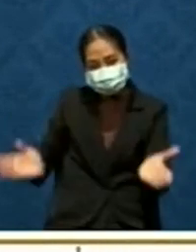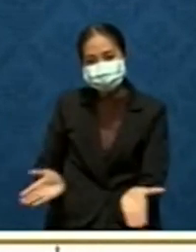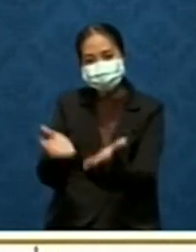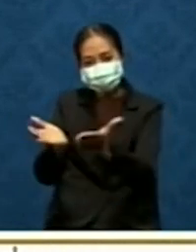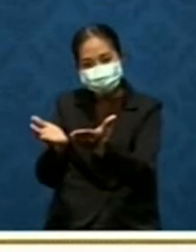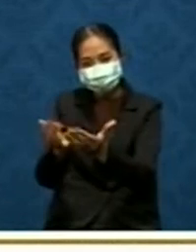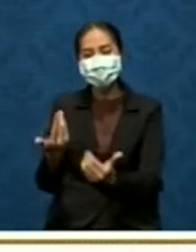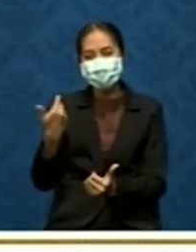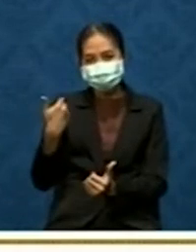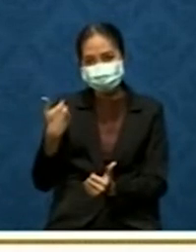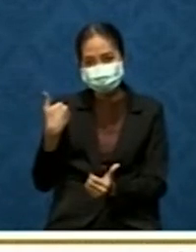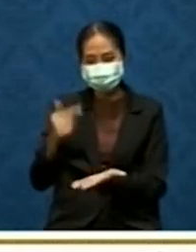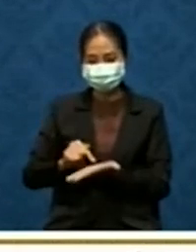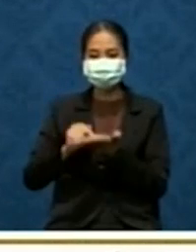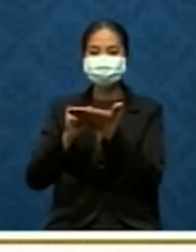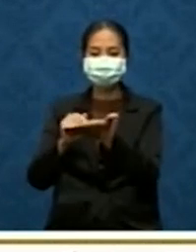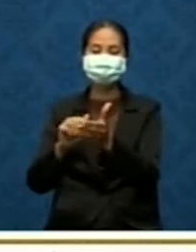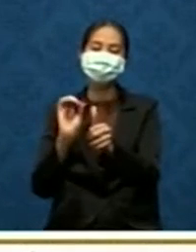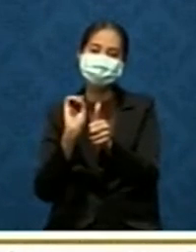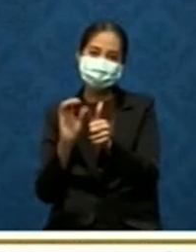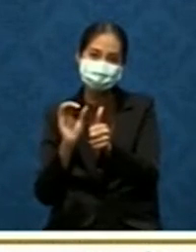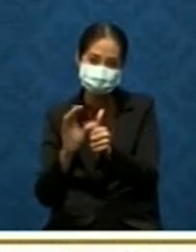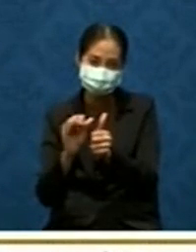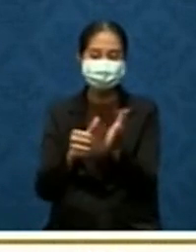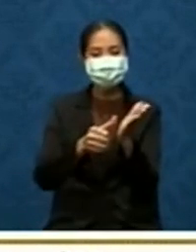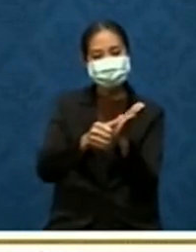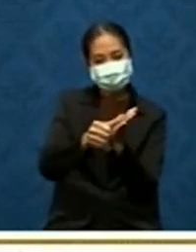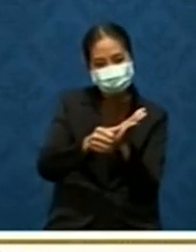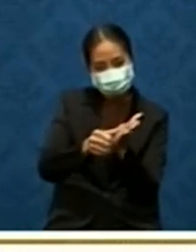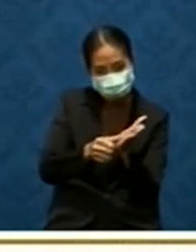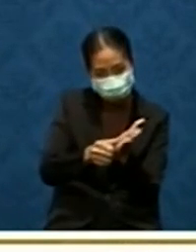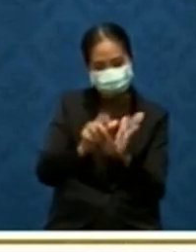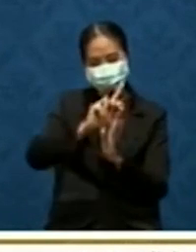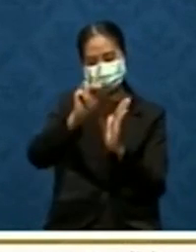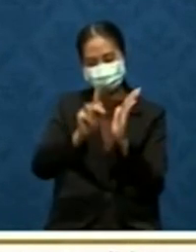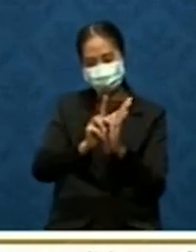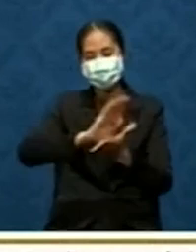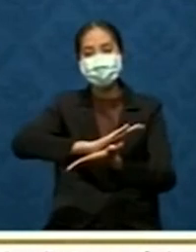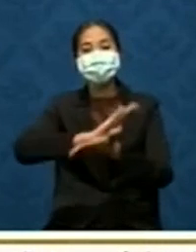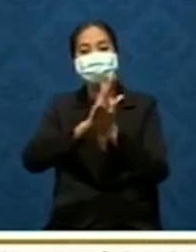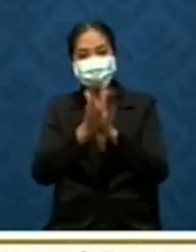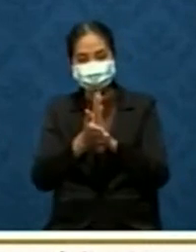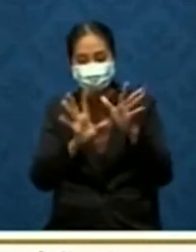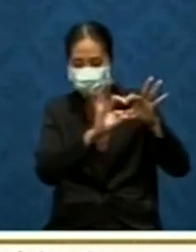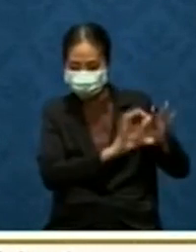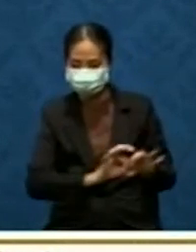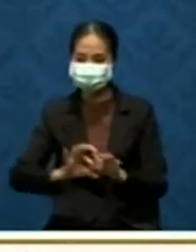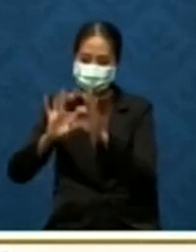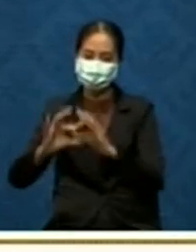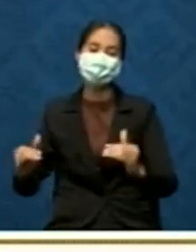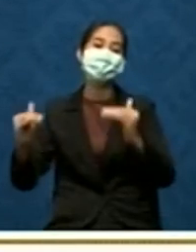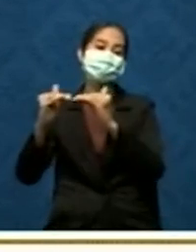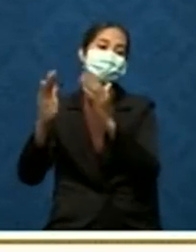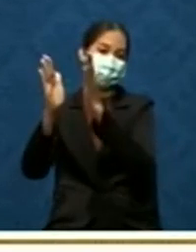ข้อเสนอแนะในการแก้ไขปรับปรุงกฎหมายเพื่อให้สอดคล้องกับสิทธิมนุษยชนไปยังคณะรัฐม